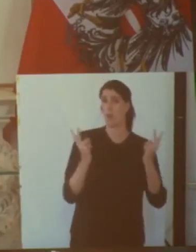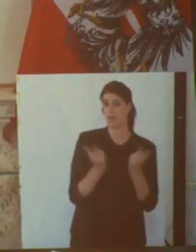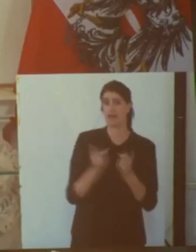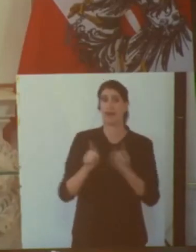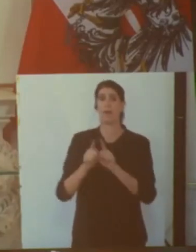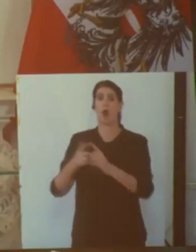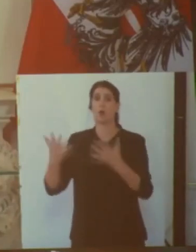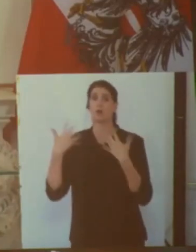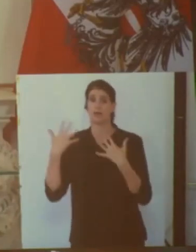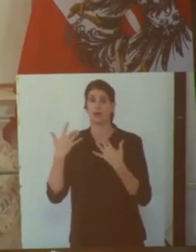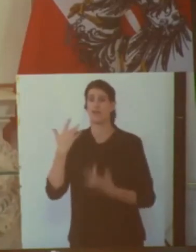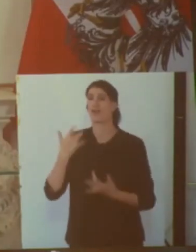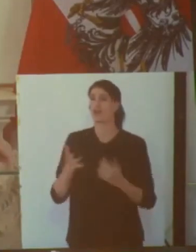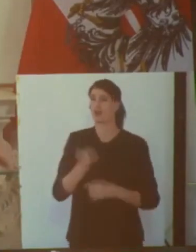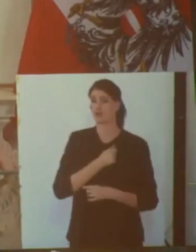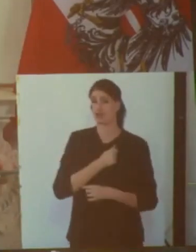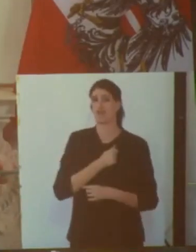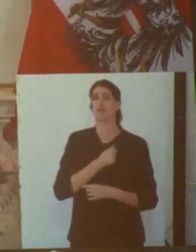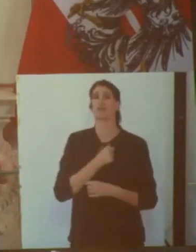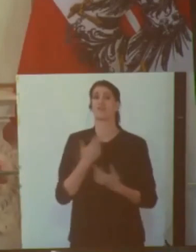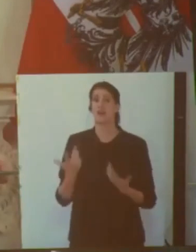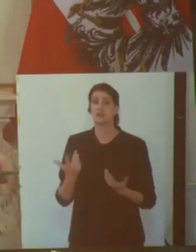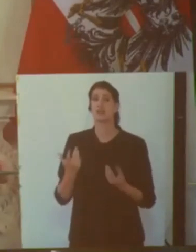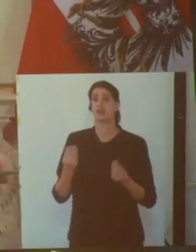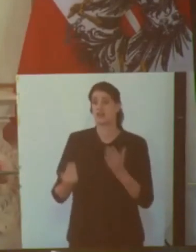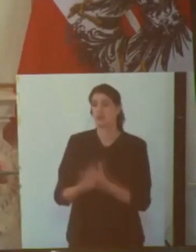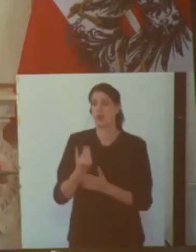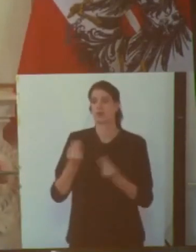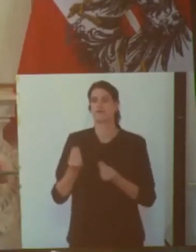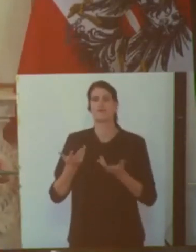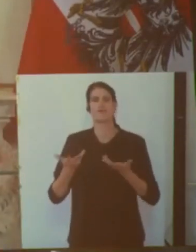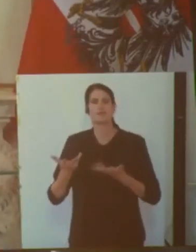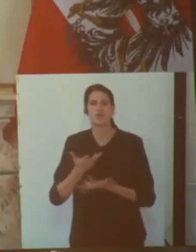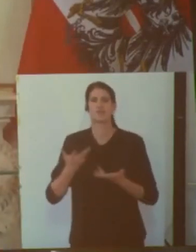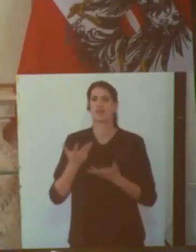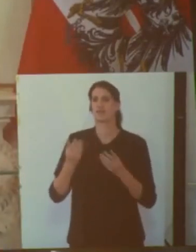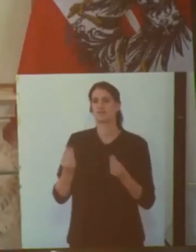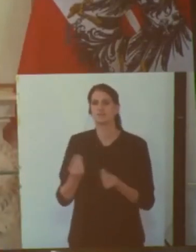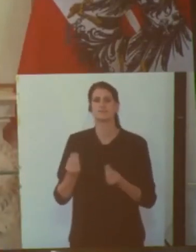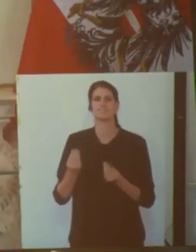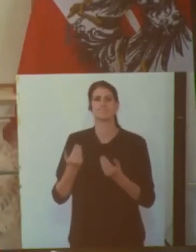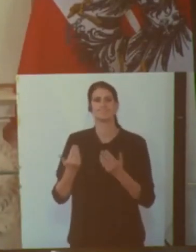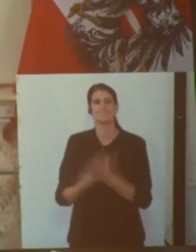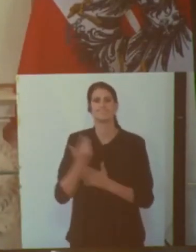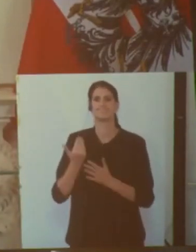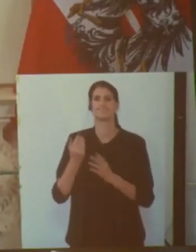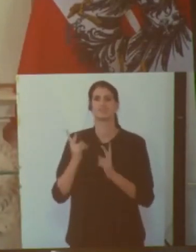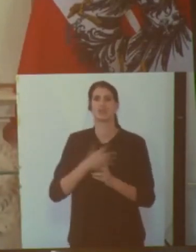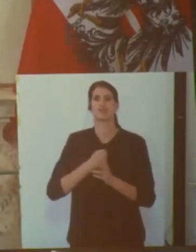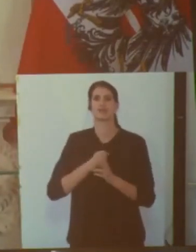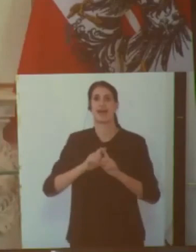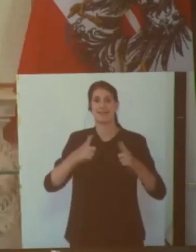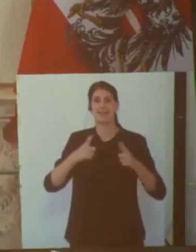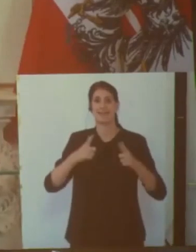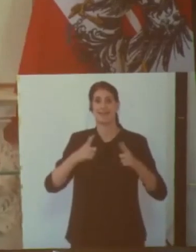gelingt, auch Exporteur ökologischer Innovation zu werden, dann ist das auch ein Jobmotor für